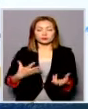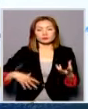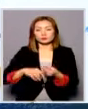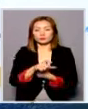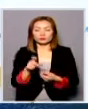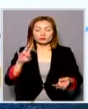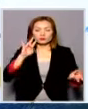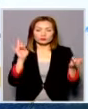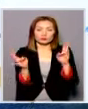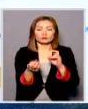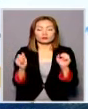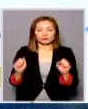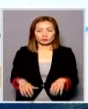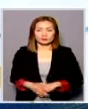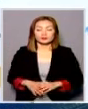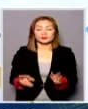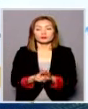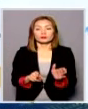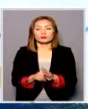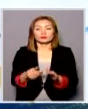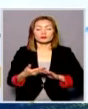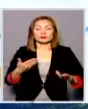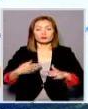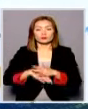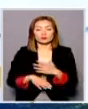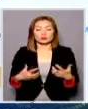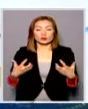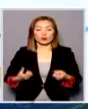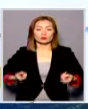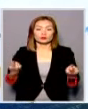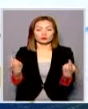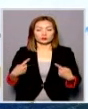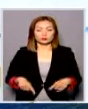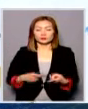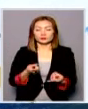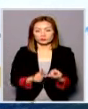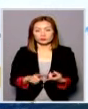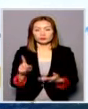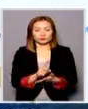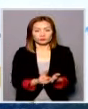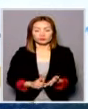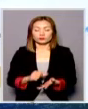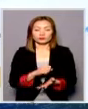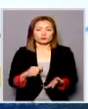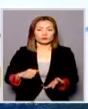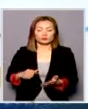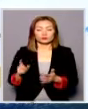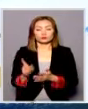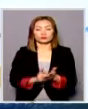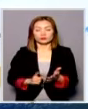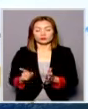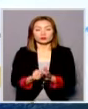все компании, где особенно у сотрудников тяжелые условия труда, пользоваться вот такими добровольными видами страхования,